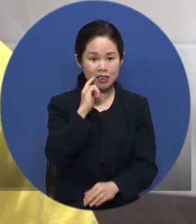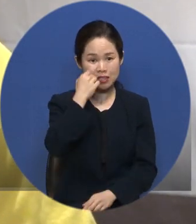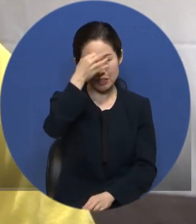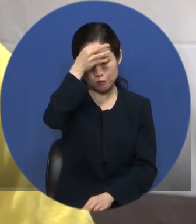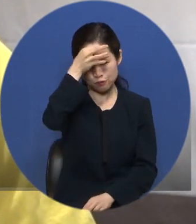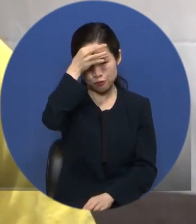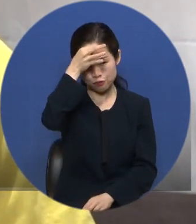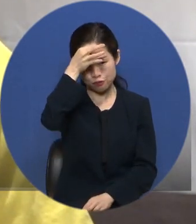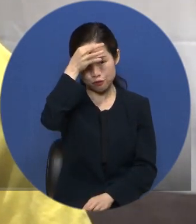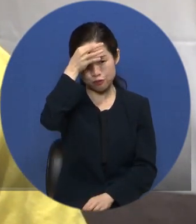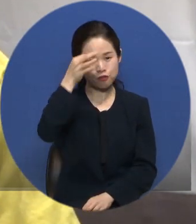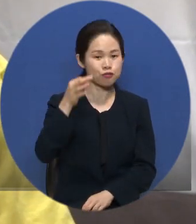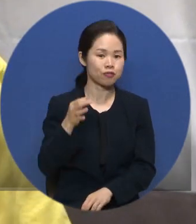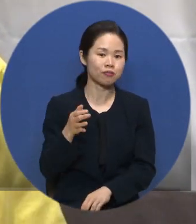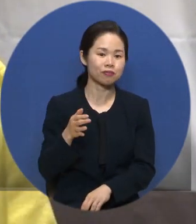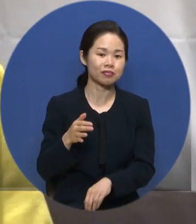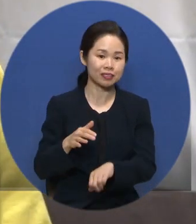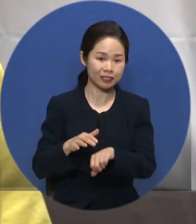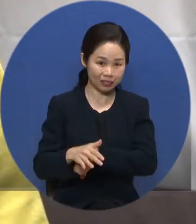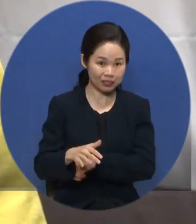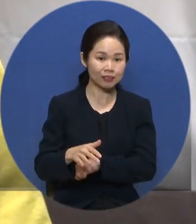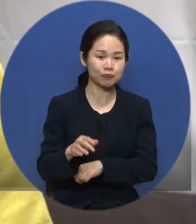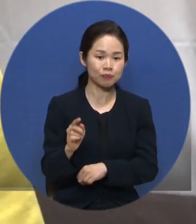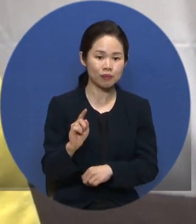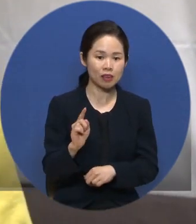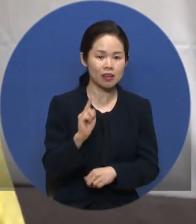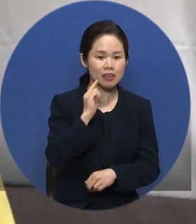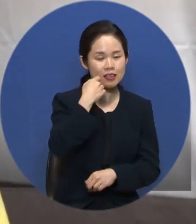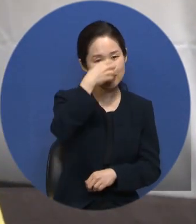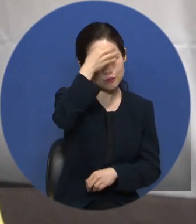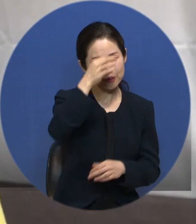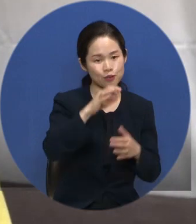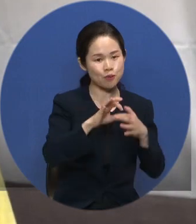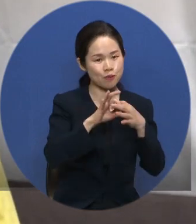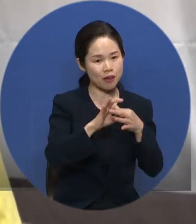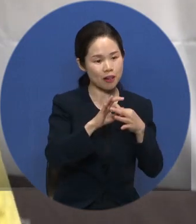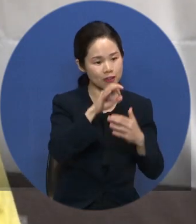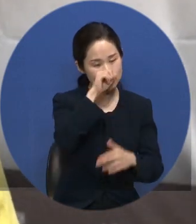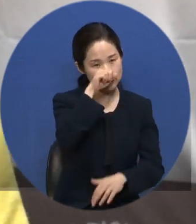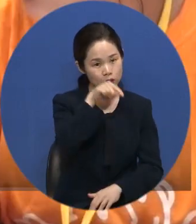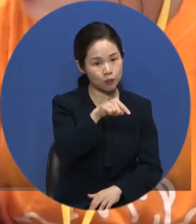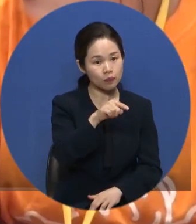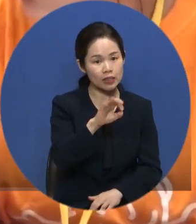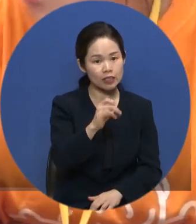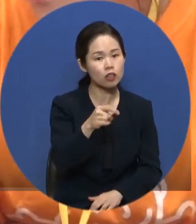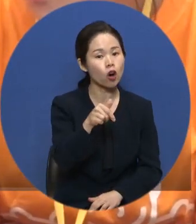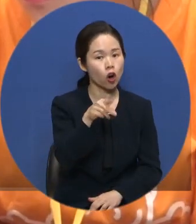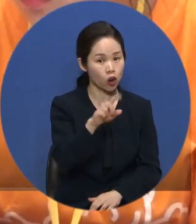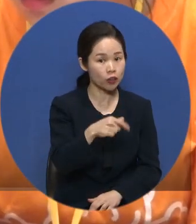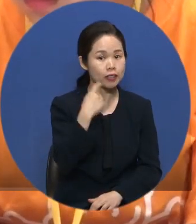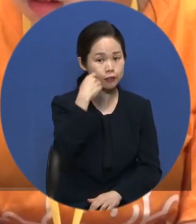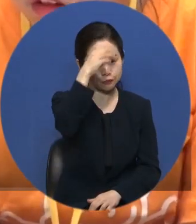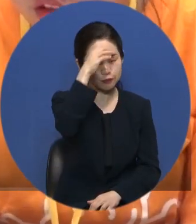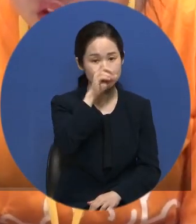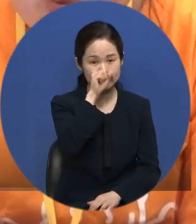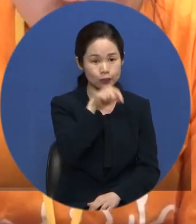예술형이라고 해가지고 예술 쪽의 그런 특성이 되게 인형의 장점으로 나타나고 있고.